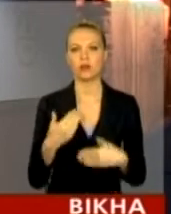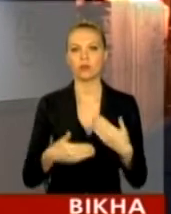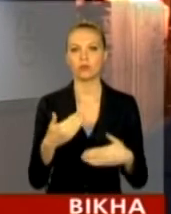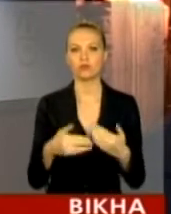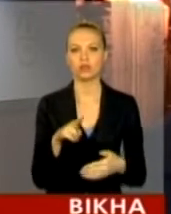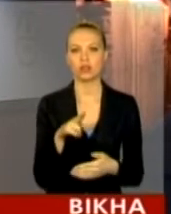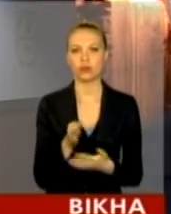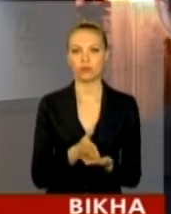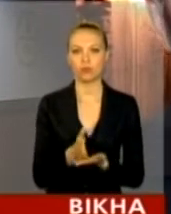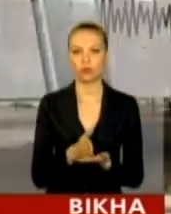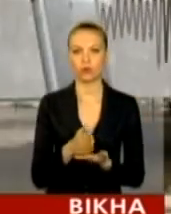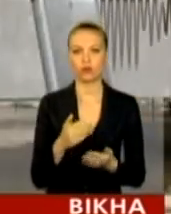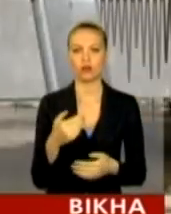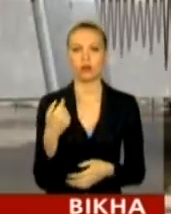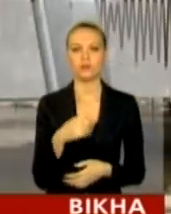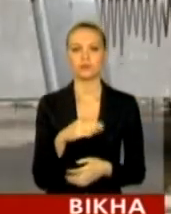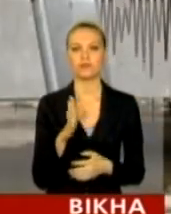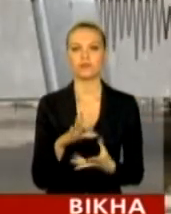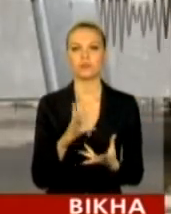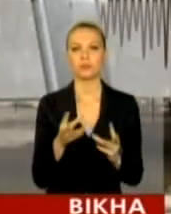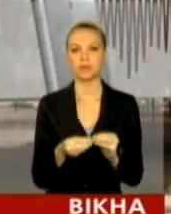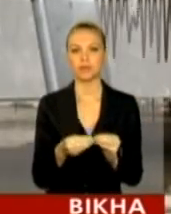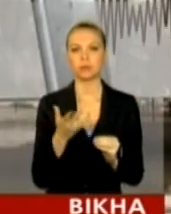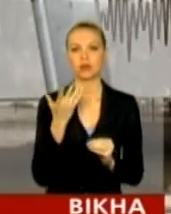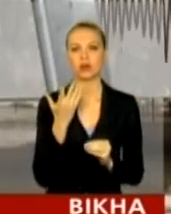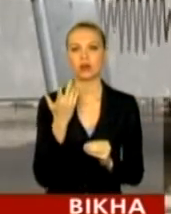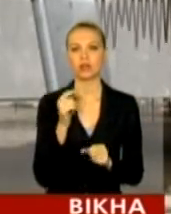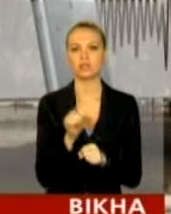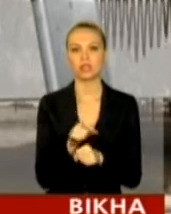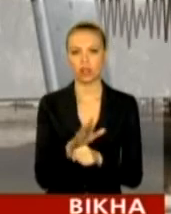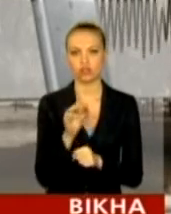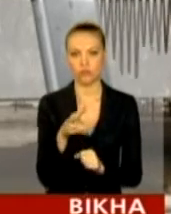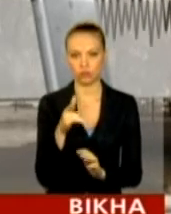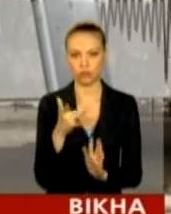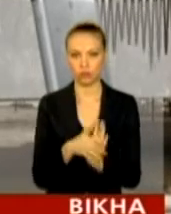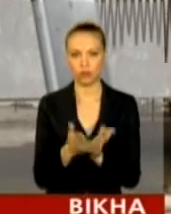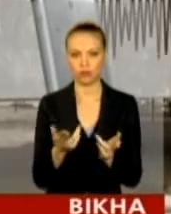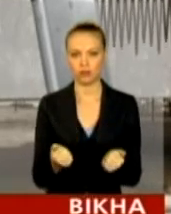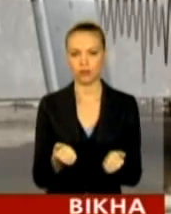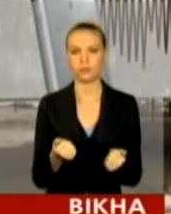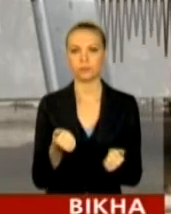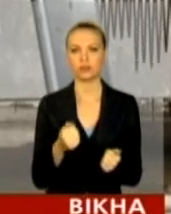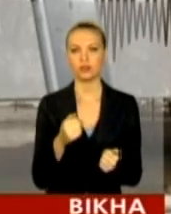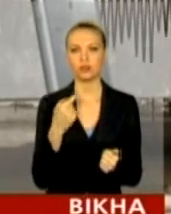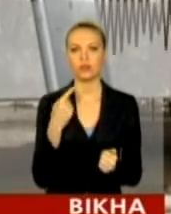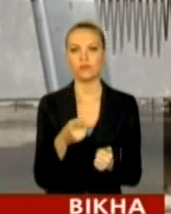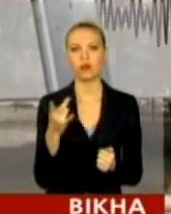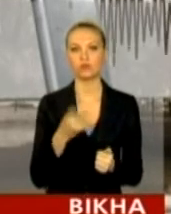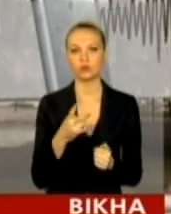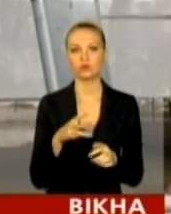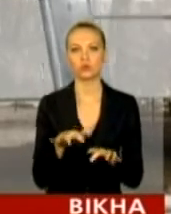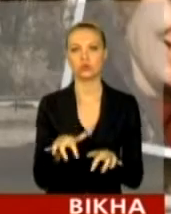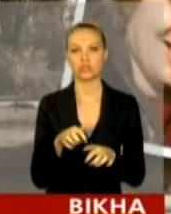продвіження по кар'єрній лестниці. В принципі, как бы задача вам вроде бы понятна, да? Відтягнути голоса за